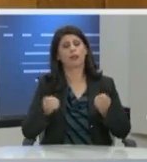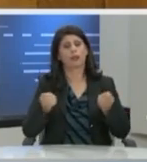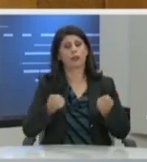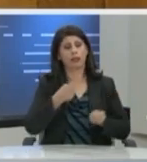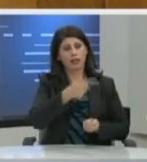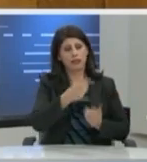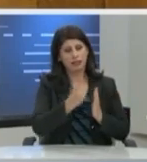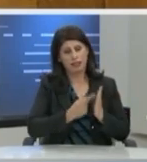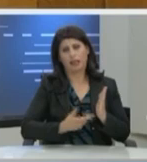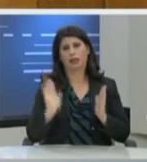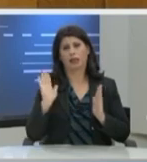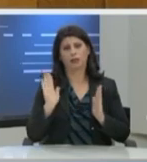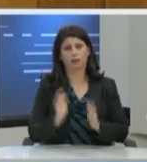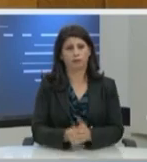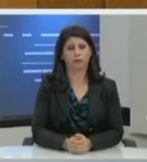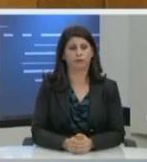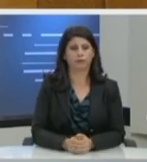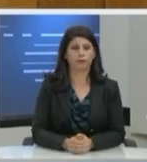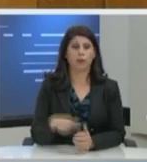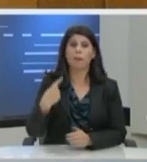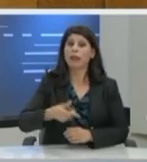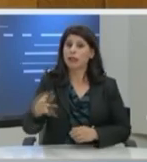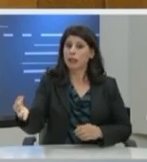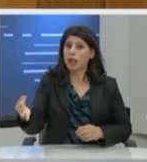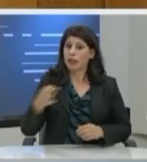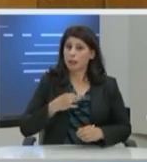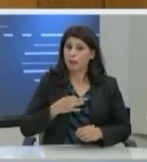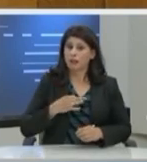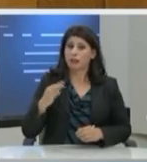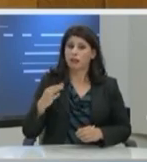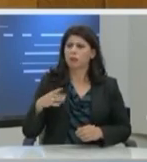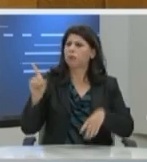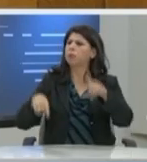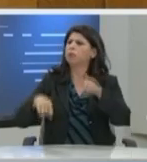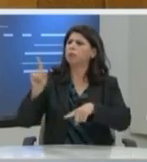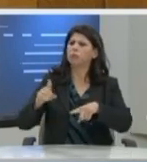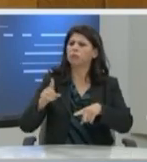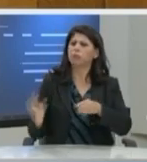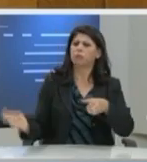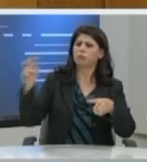Εσείς θα το κρίνετε. Μετά είπατε ότι οι διάφοροι που ανέβαιναν στα κότερα